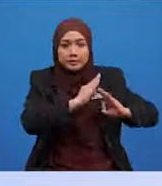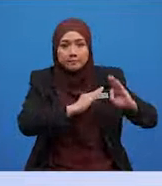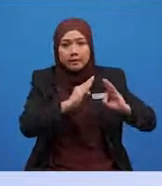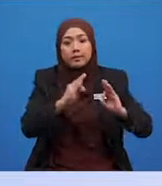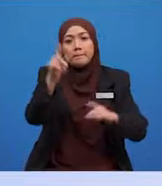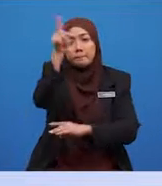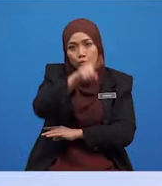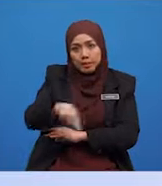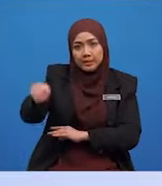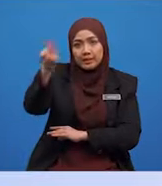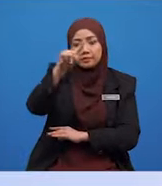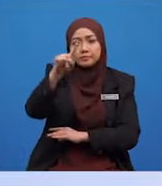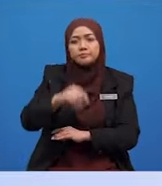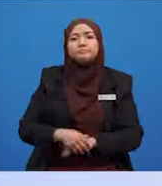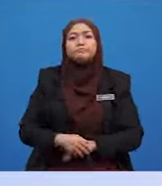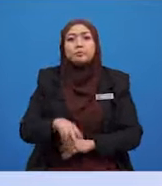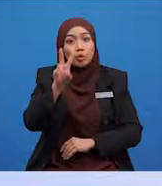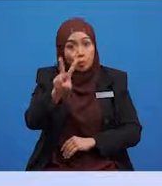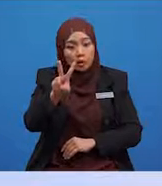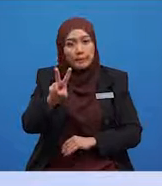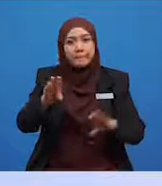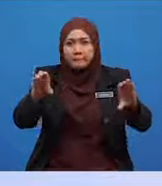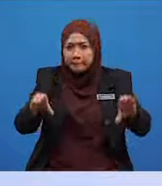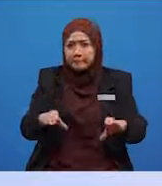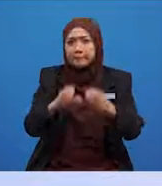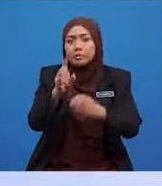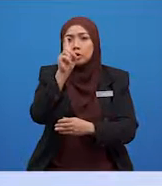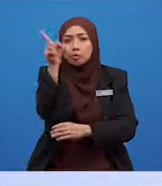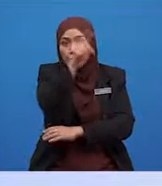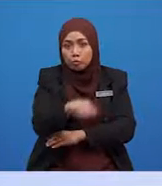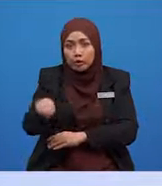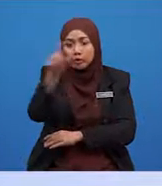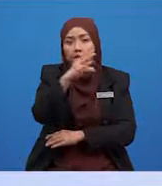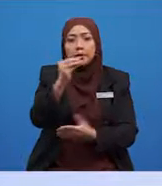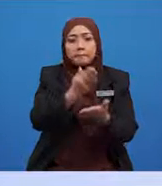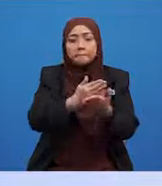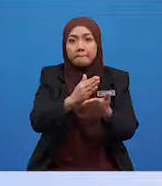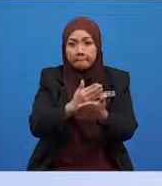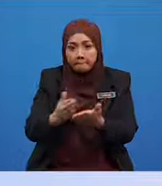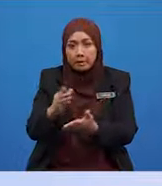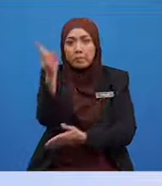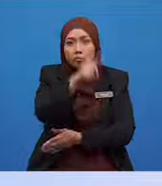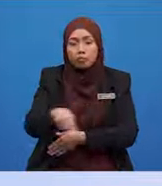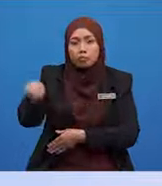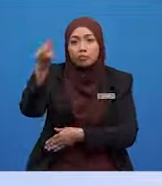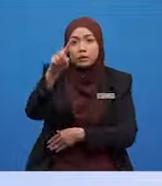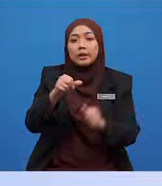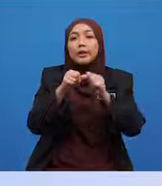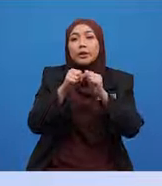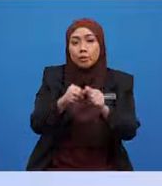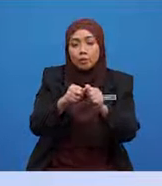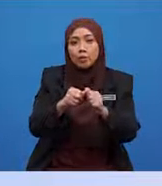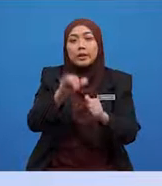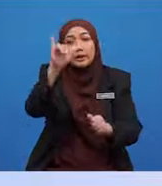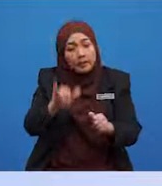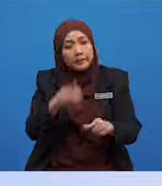Kedua, membina suatu bulatan dan bahagian bulatan berdasarkan syarat-syarat